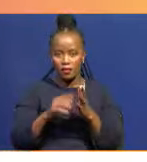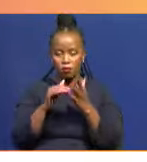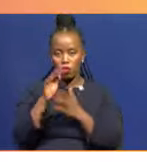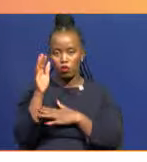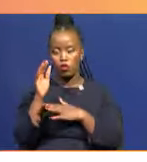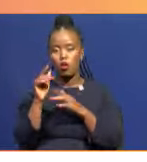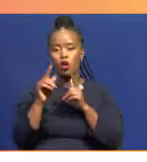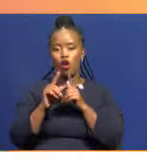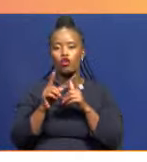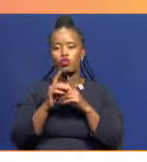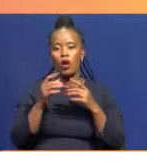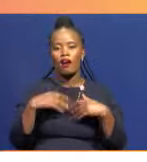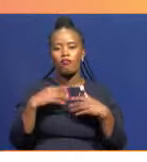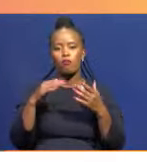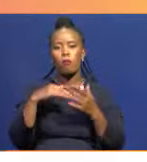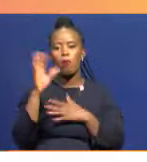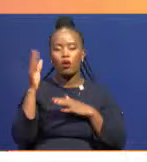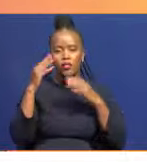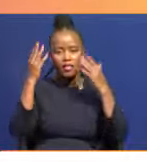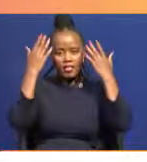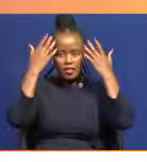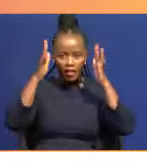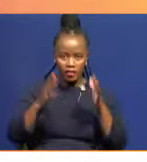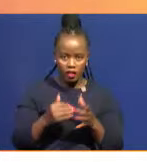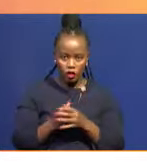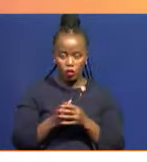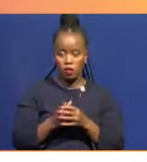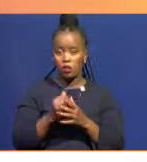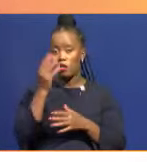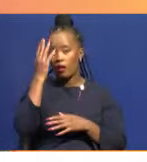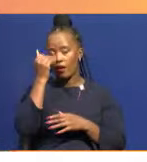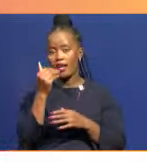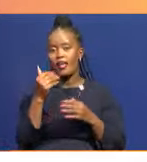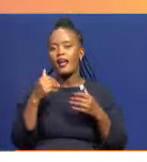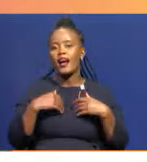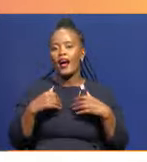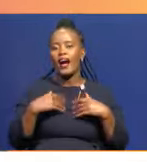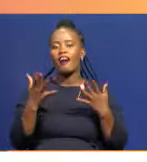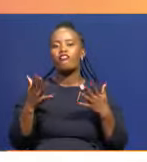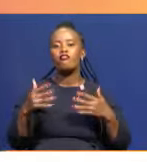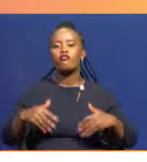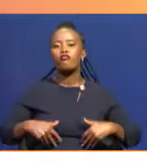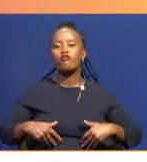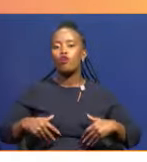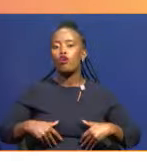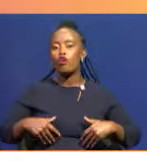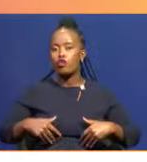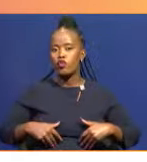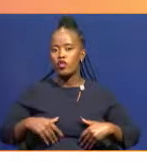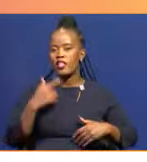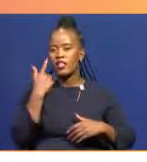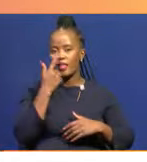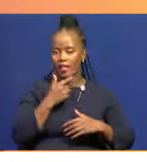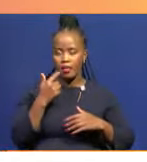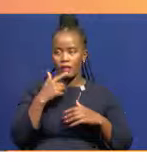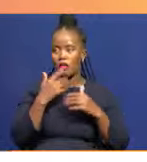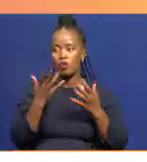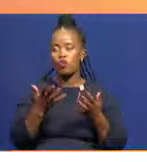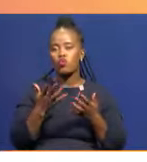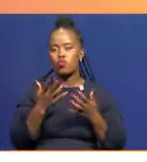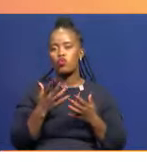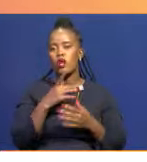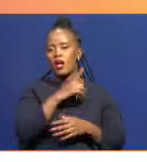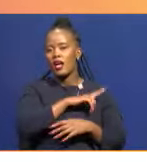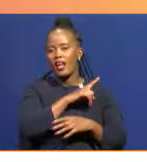kufanya sensitization, mm-hmm. kwa sababu utapata kuna wale vijana wenzetu wenye hawana ile privilege, mm-hmm.